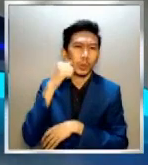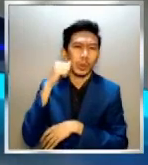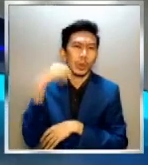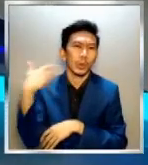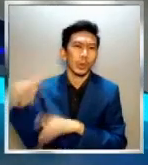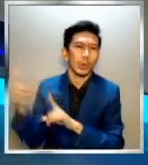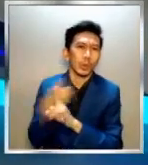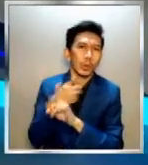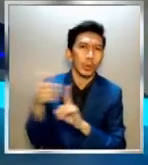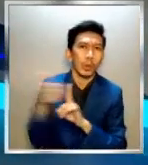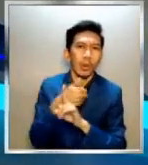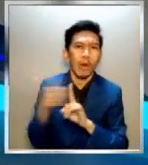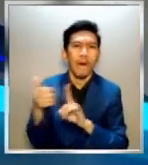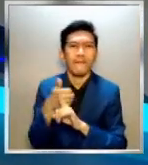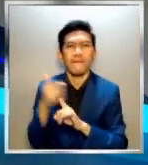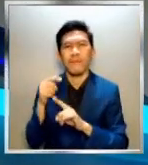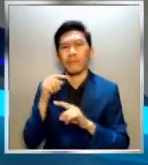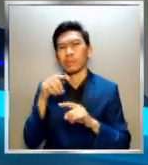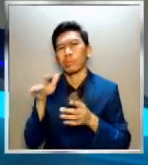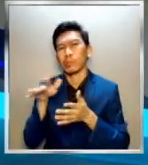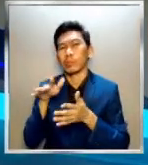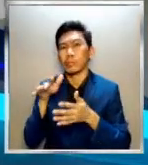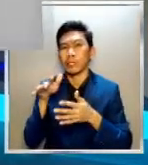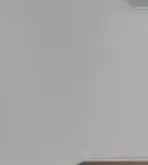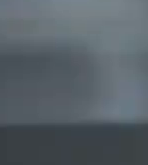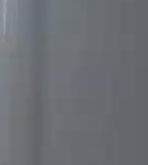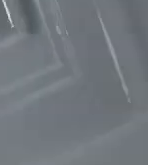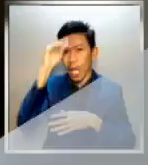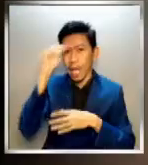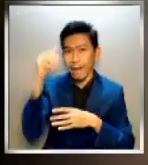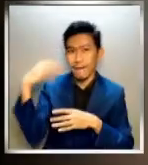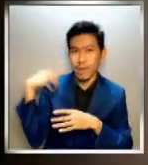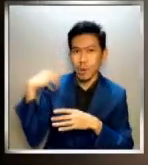ng lalaking amo. Nakatutok si JP Soriano.